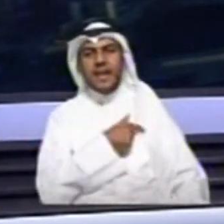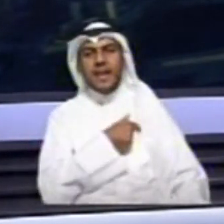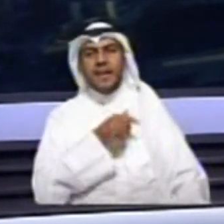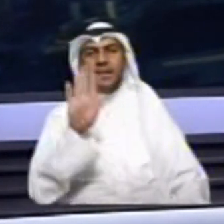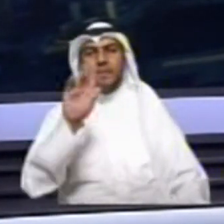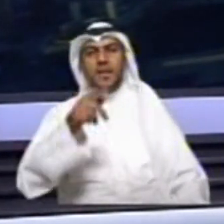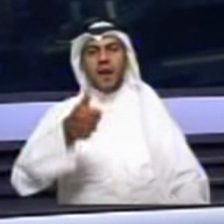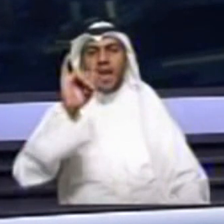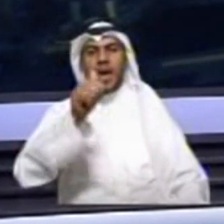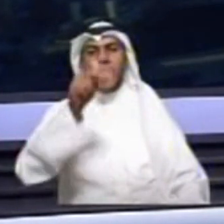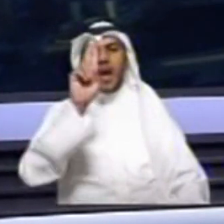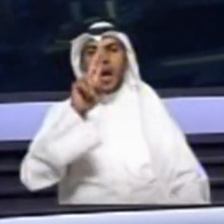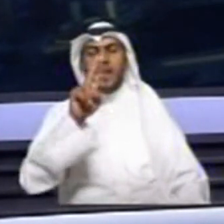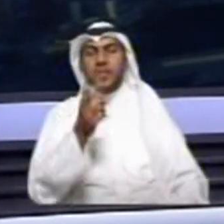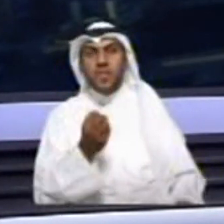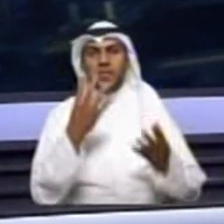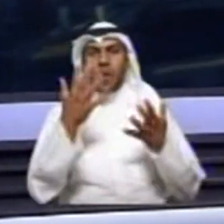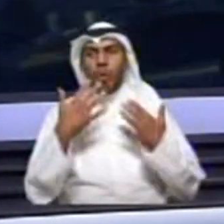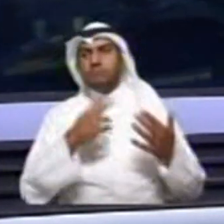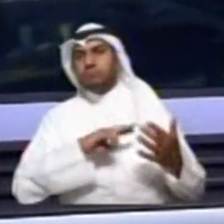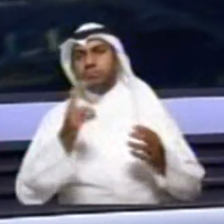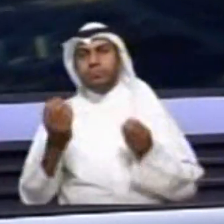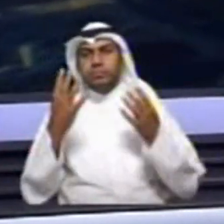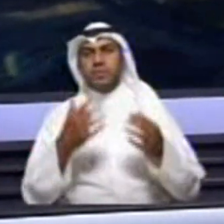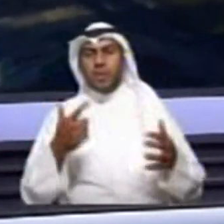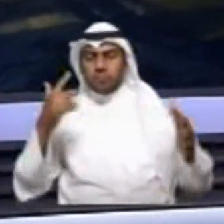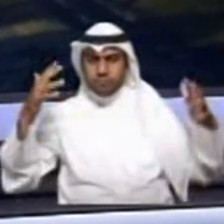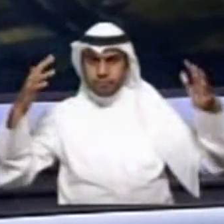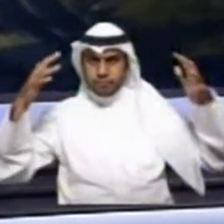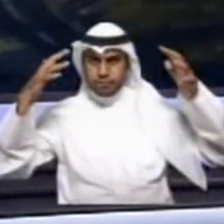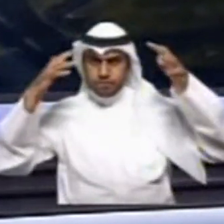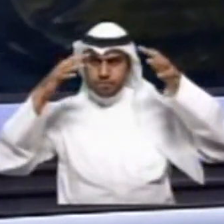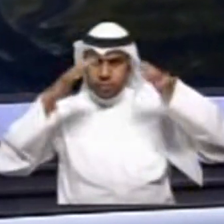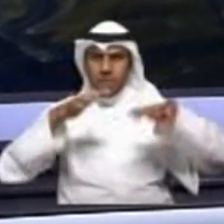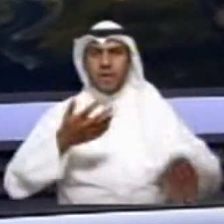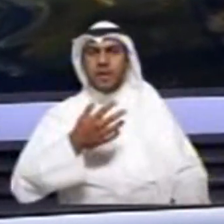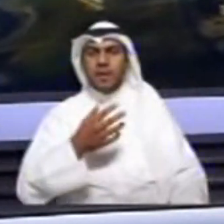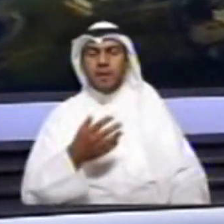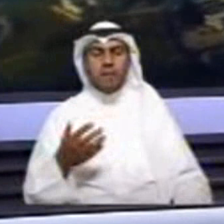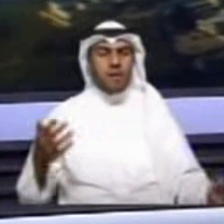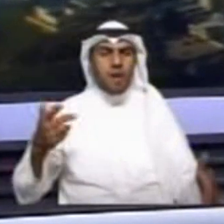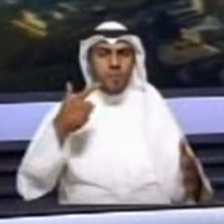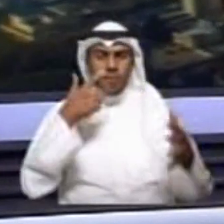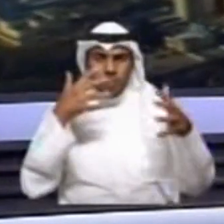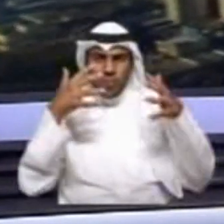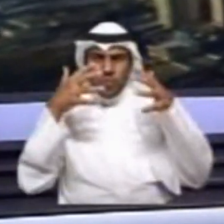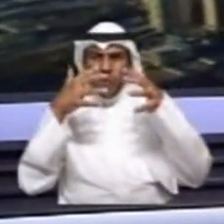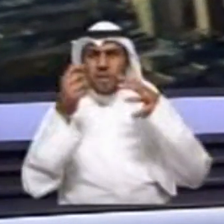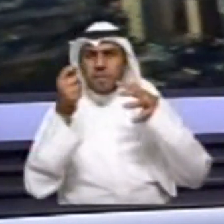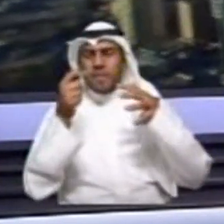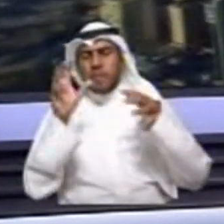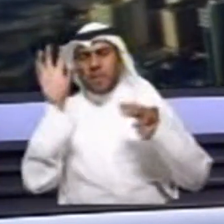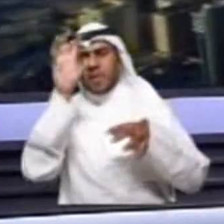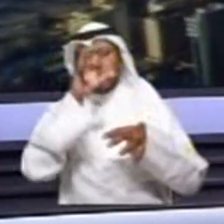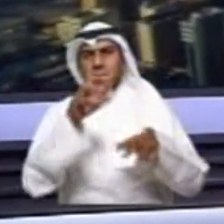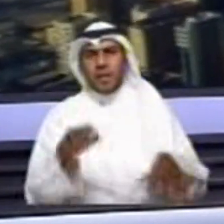الرجنامة المناخية، هي فترة تبدأ فيها السحب الركامية الرعدية أحيانا وتكون تكونها محلي، معظم الأحيان